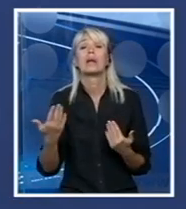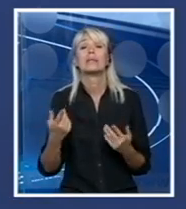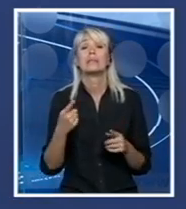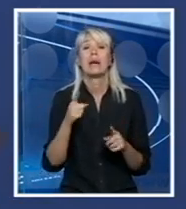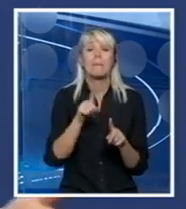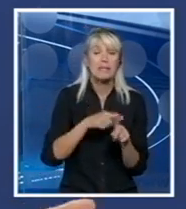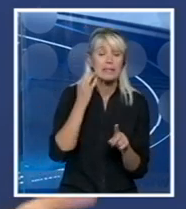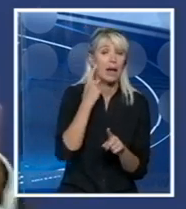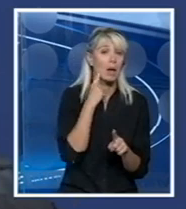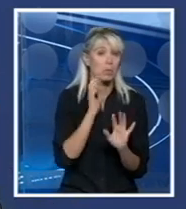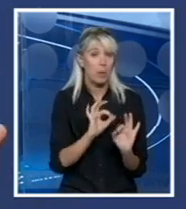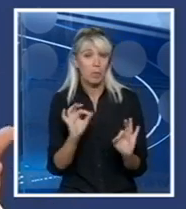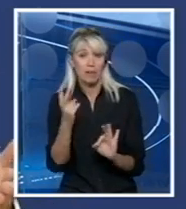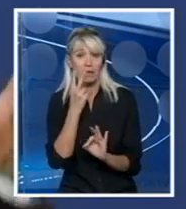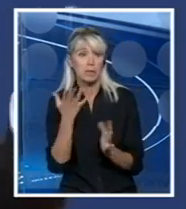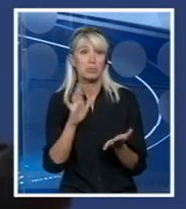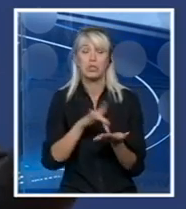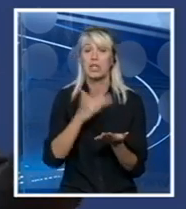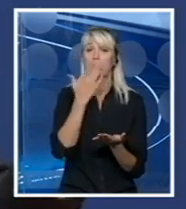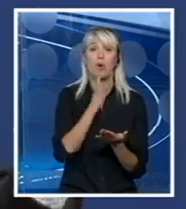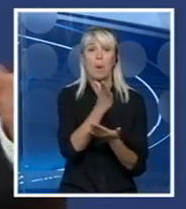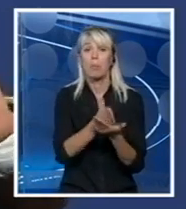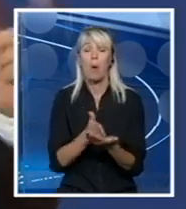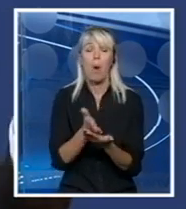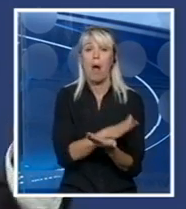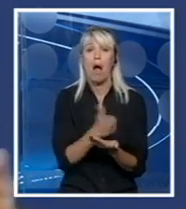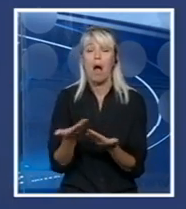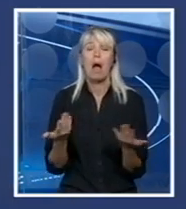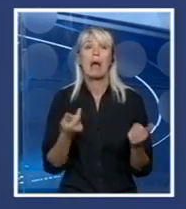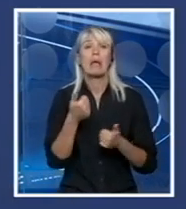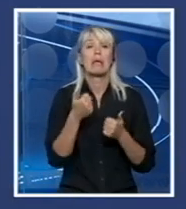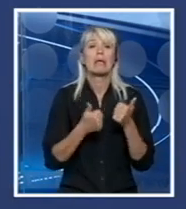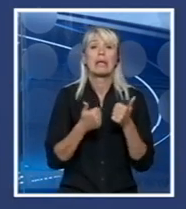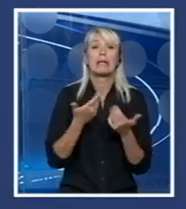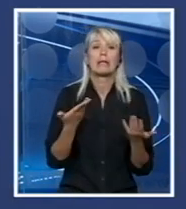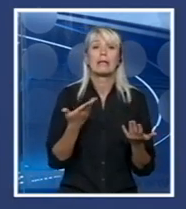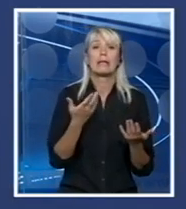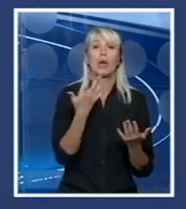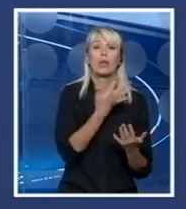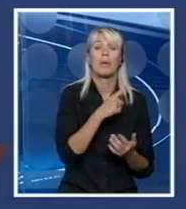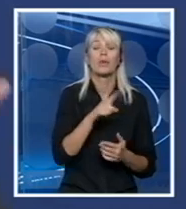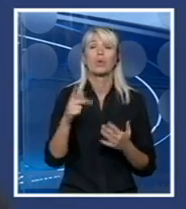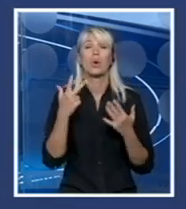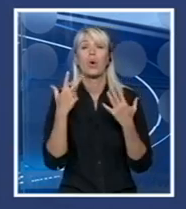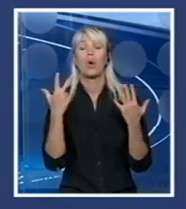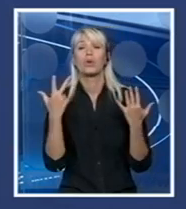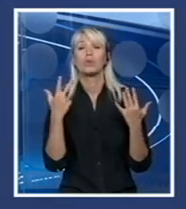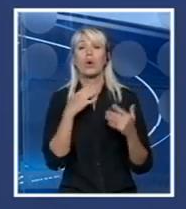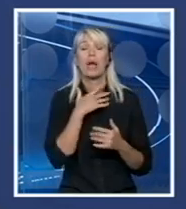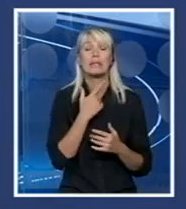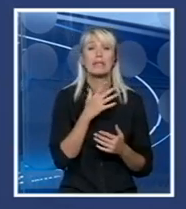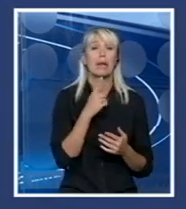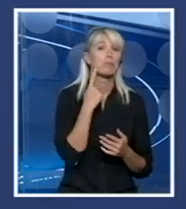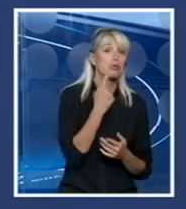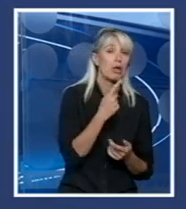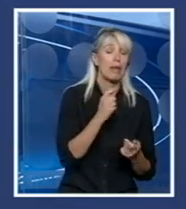sada. Možemo u srednjoj školi pola-pola ili u osnovnom starijim razredima dan za dan. Tako da je to po meni apsolutno legalno. I naravno da bira roditelj. Daću vam